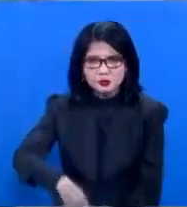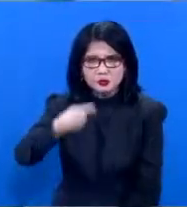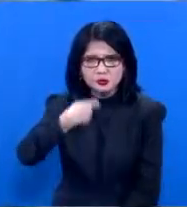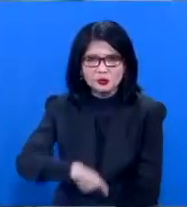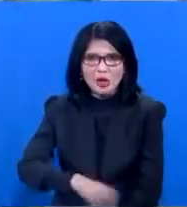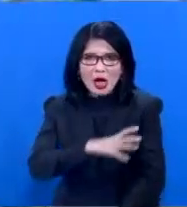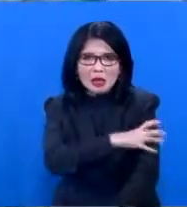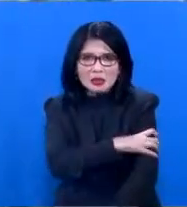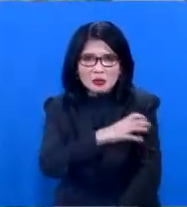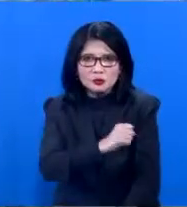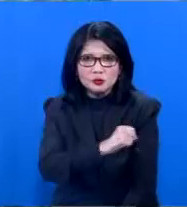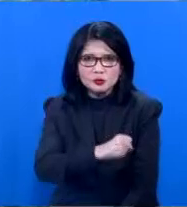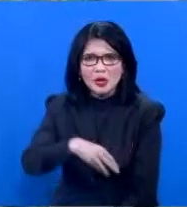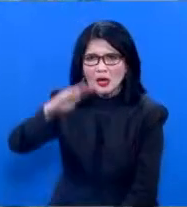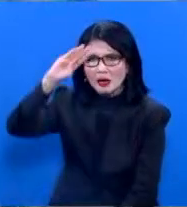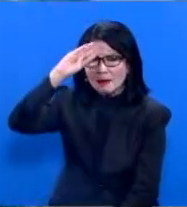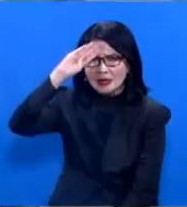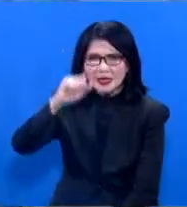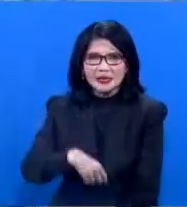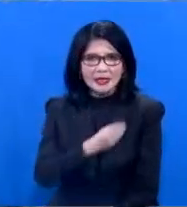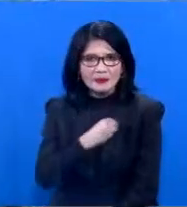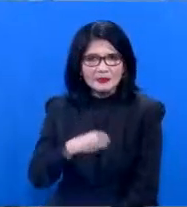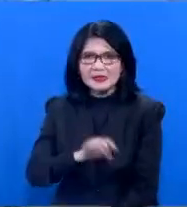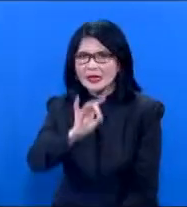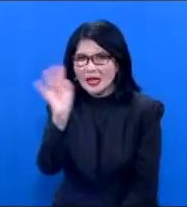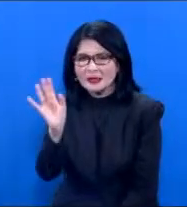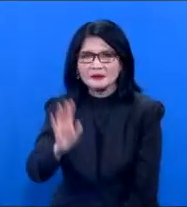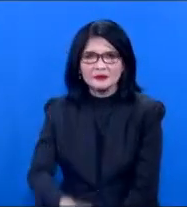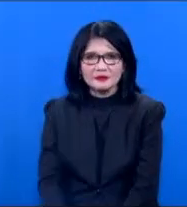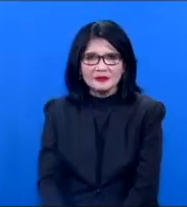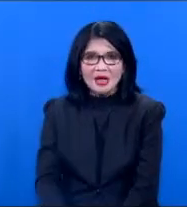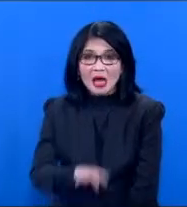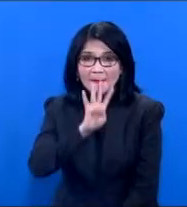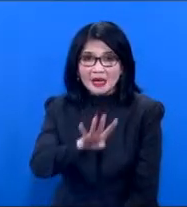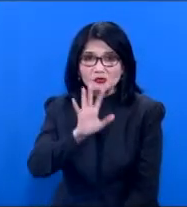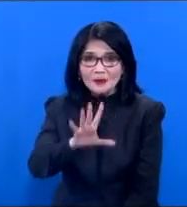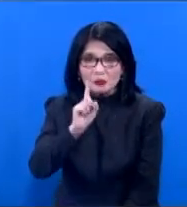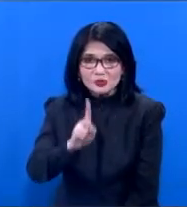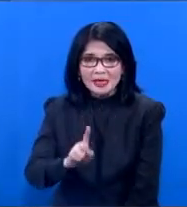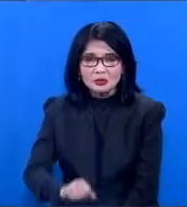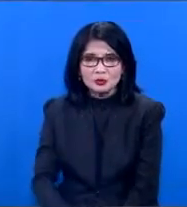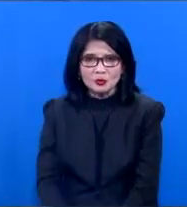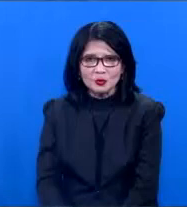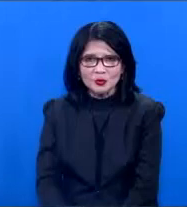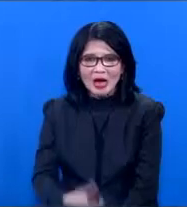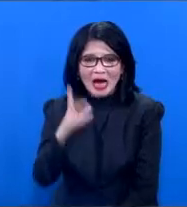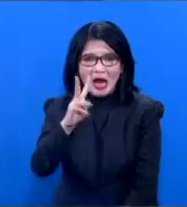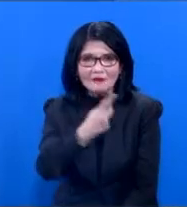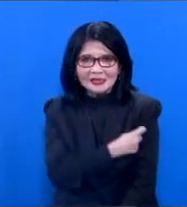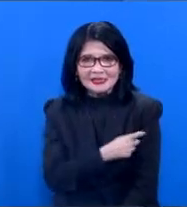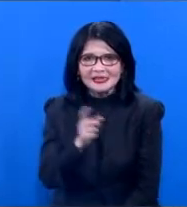pengukuran tekanan darah, suhu badan, dan sejumlah pemeriksaan lain. Ada sekitar 451 anggota yang diberikan vaksin